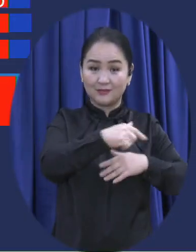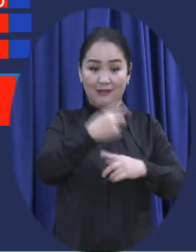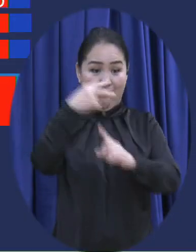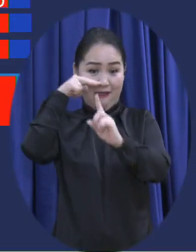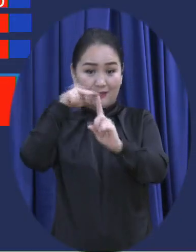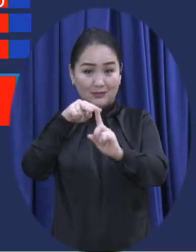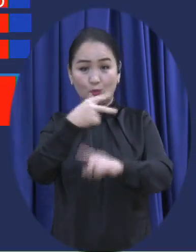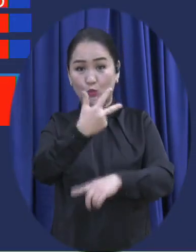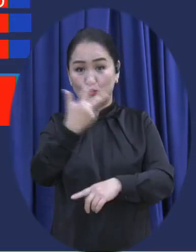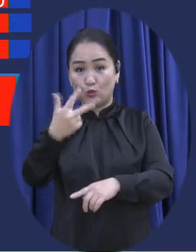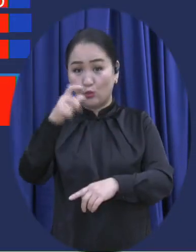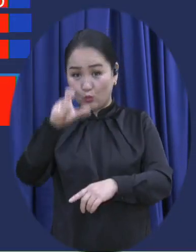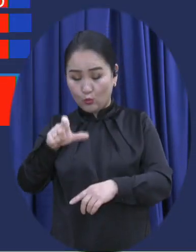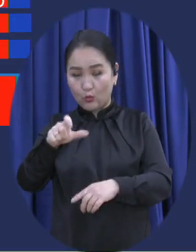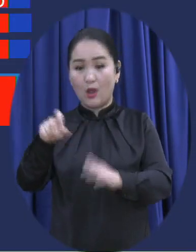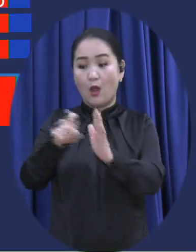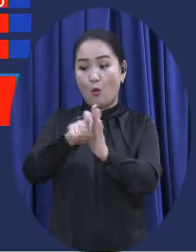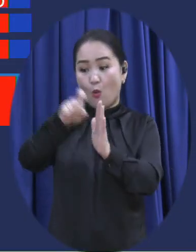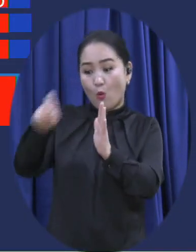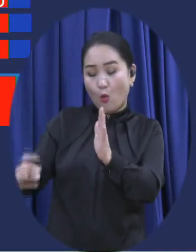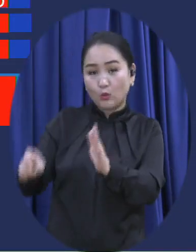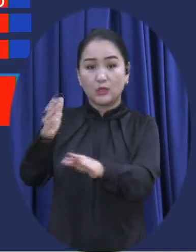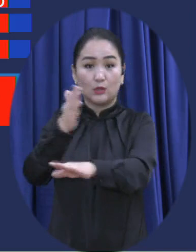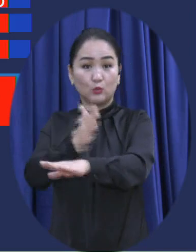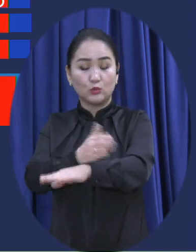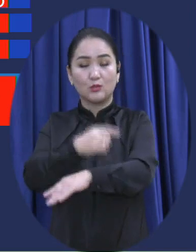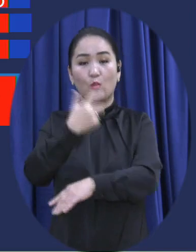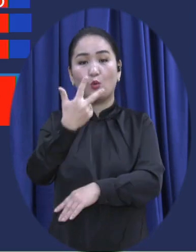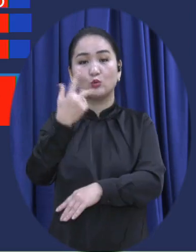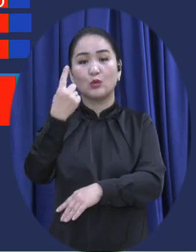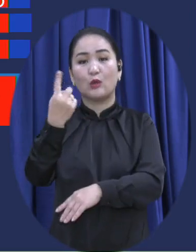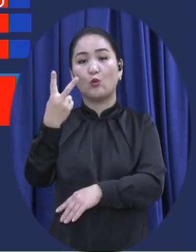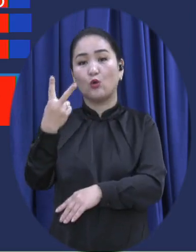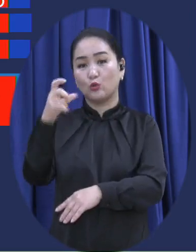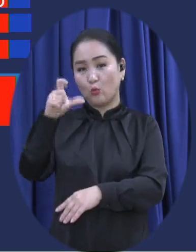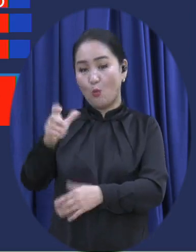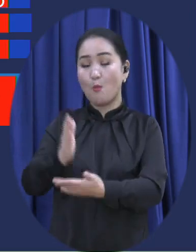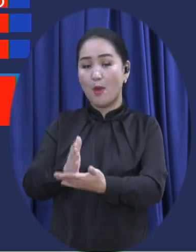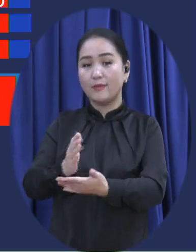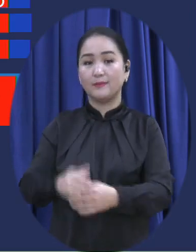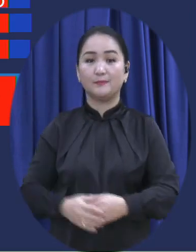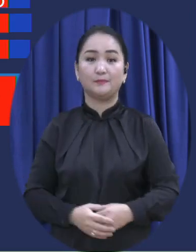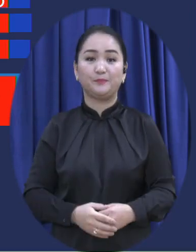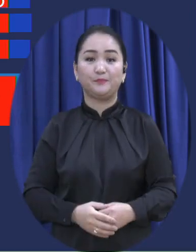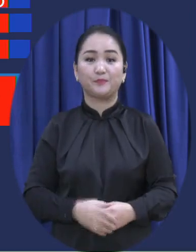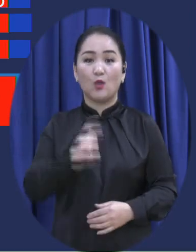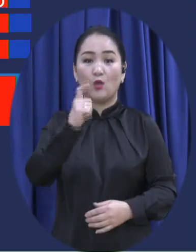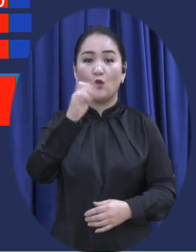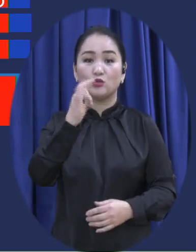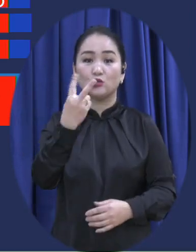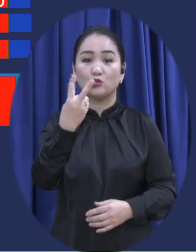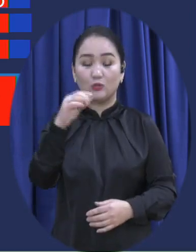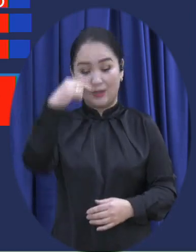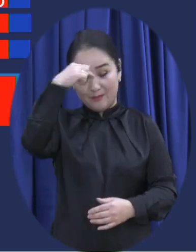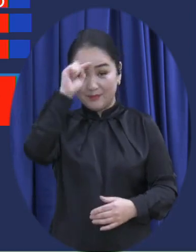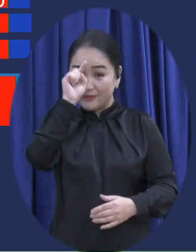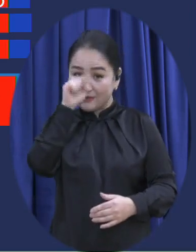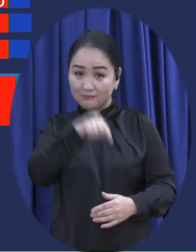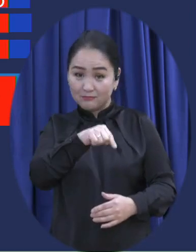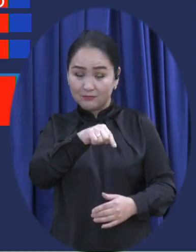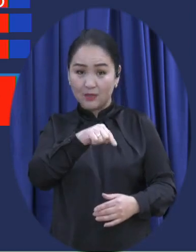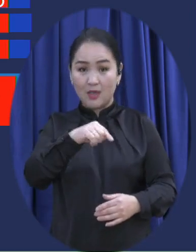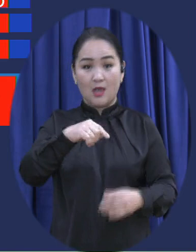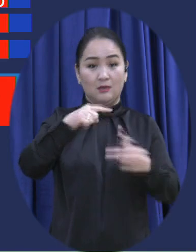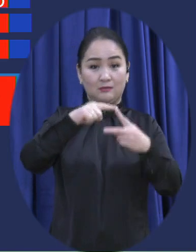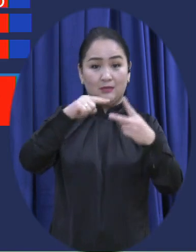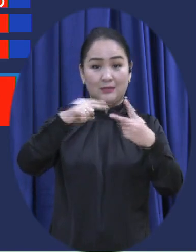байна. За ажиглалт тандалт дууссан 312 хүн байна. За халдвар түвшин судлын үндэсний төв болон цэргийн